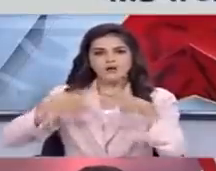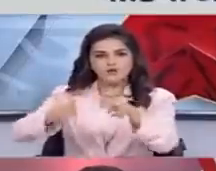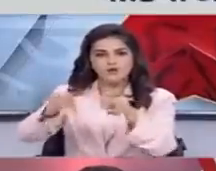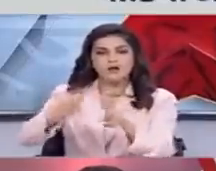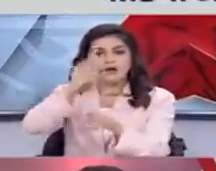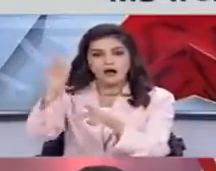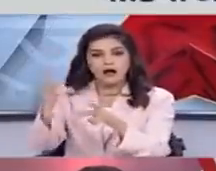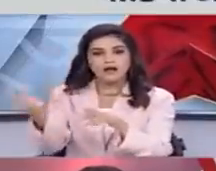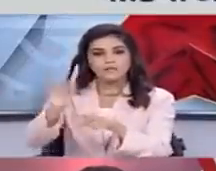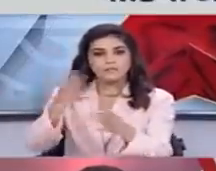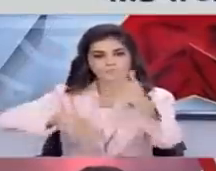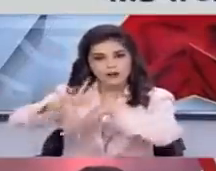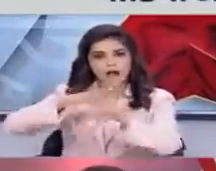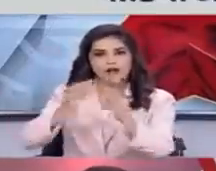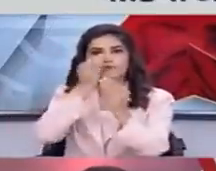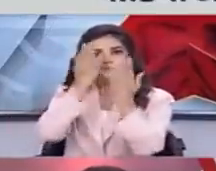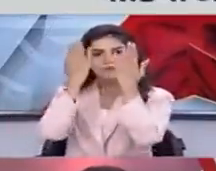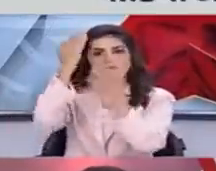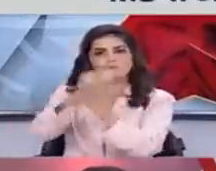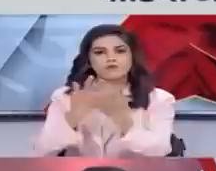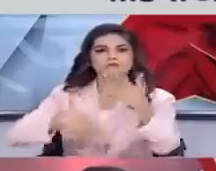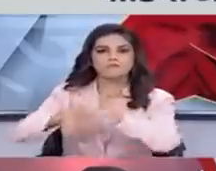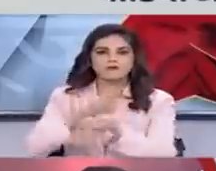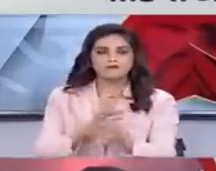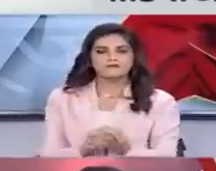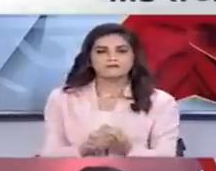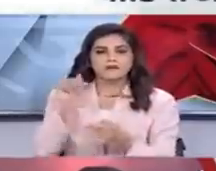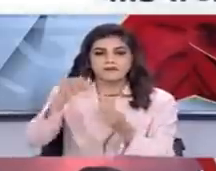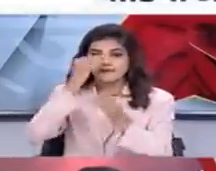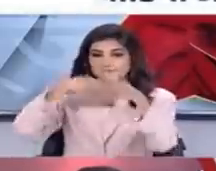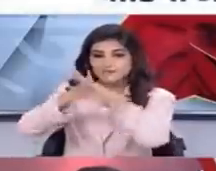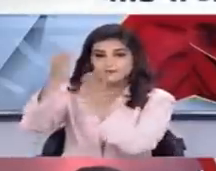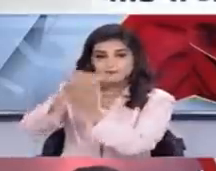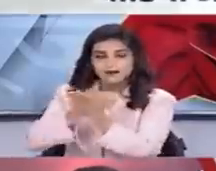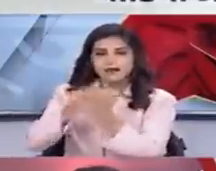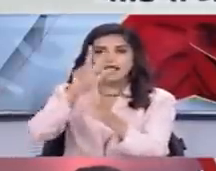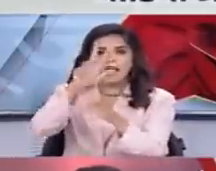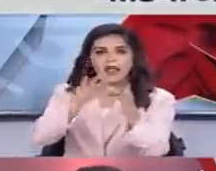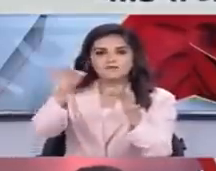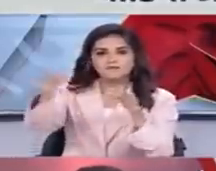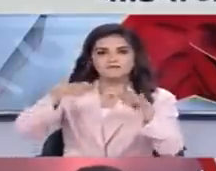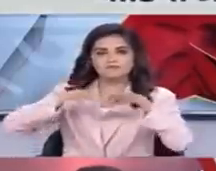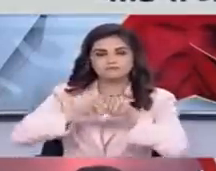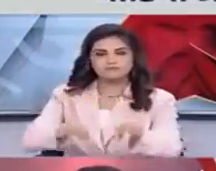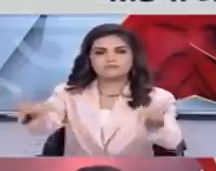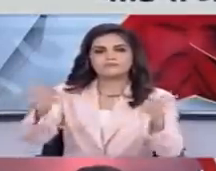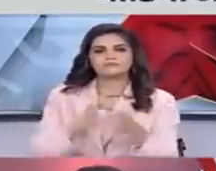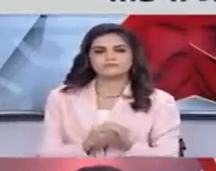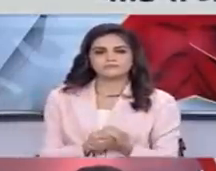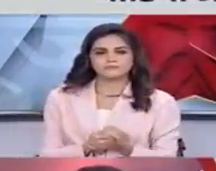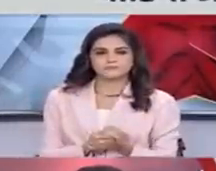दूसरा मरकस बनाने की तैयारी चल रही है यह सिर्फ आठ एकड़ में फैली है